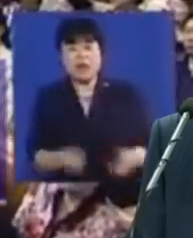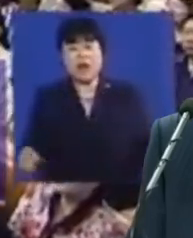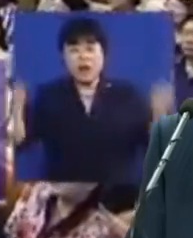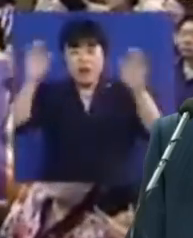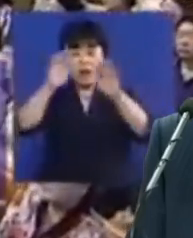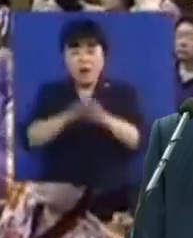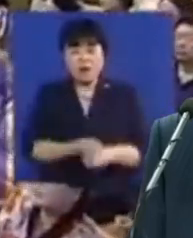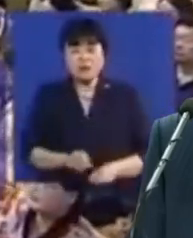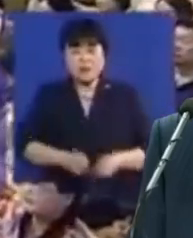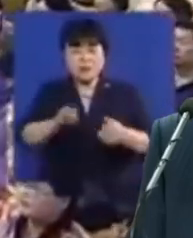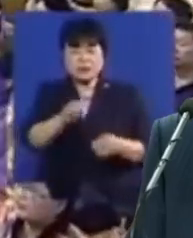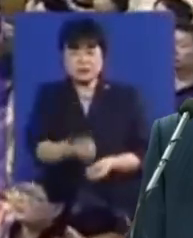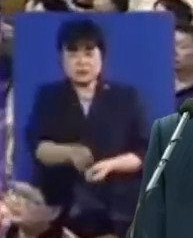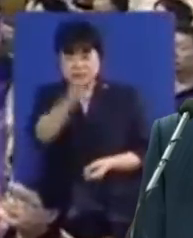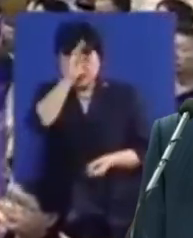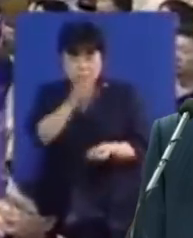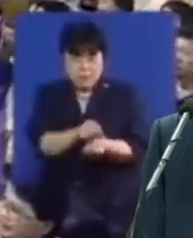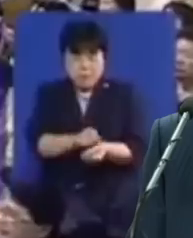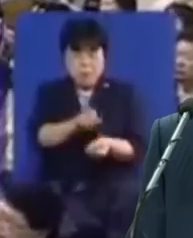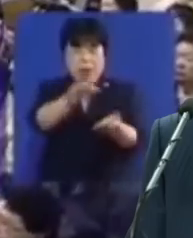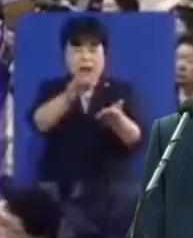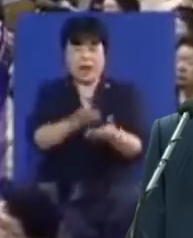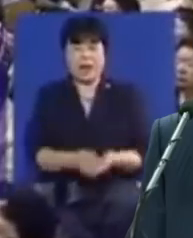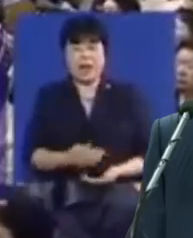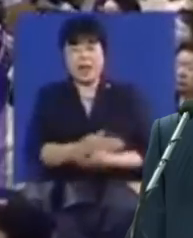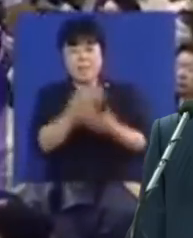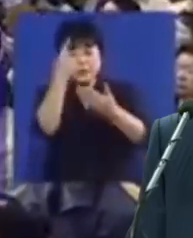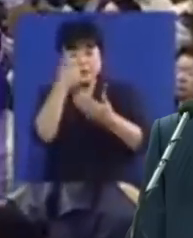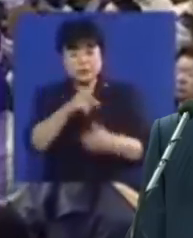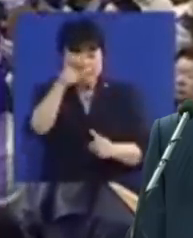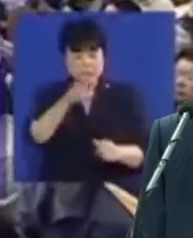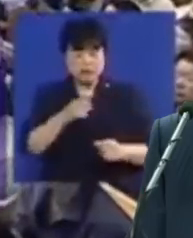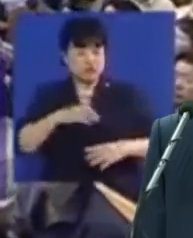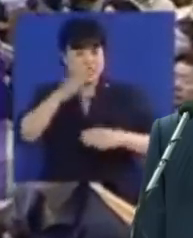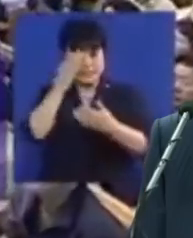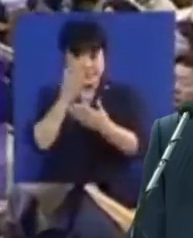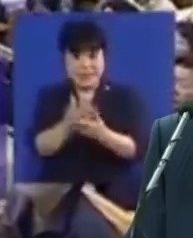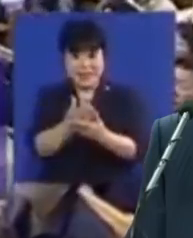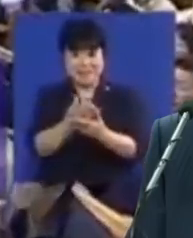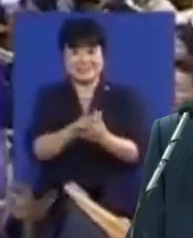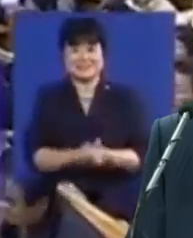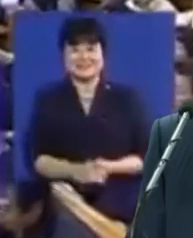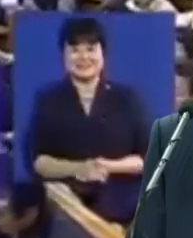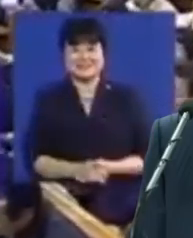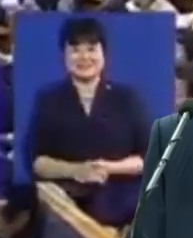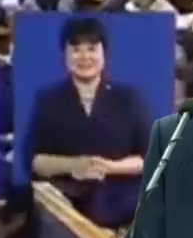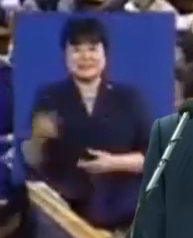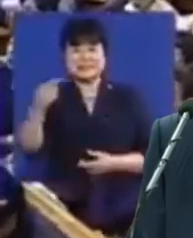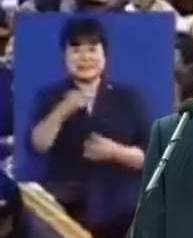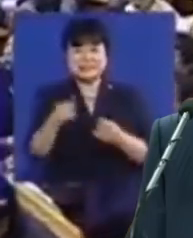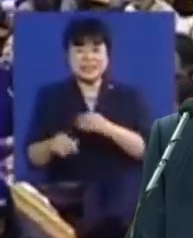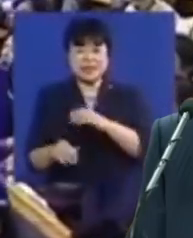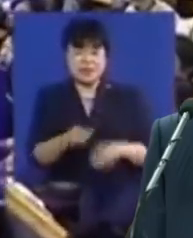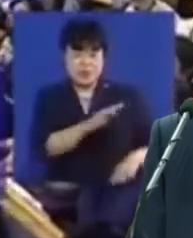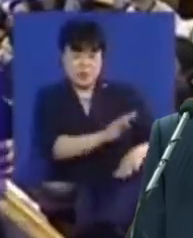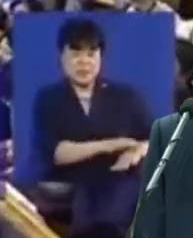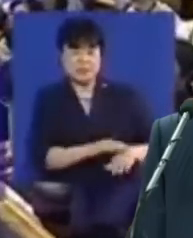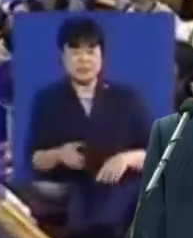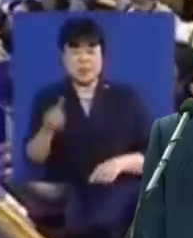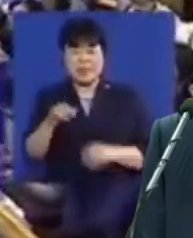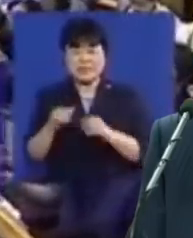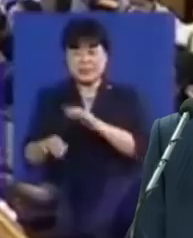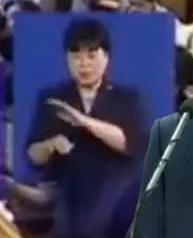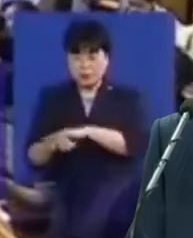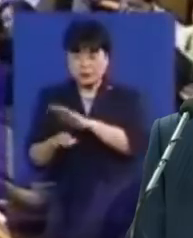때 퍼지는 전염병과 밝을 때 닥쳐오는 재앙을 두려워하지 아니하리로다. 천명이 내 왼쪽에서 만명이